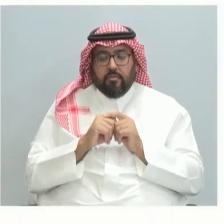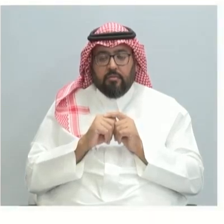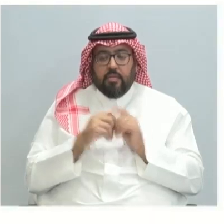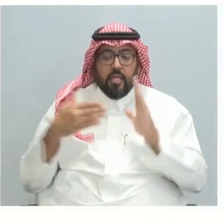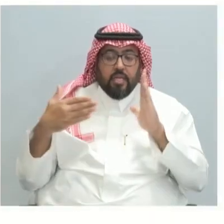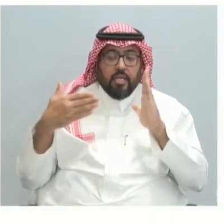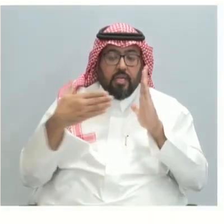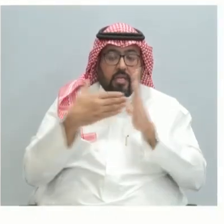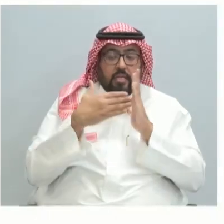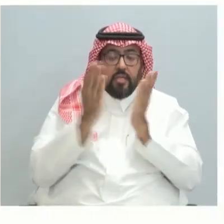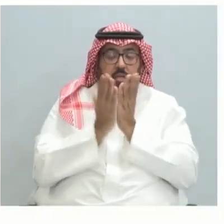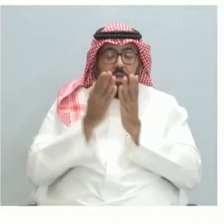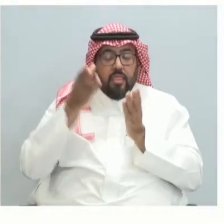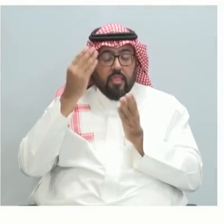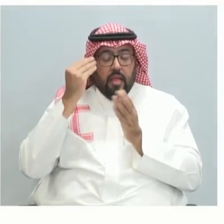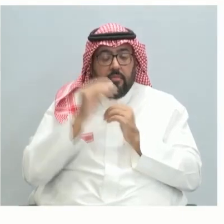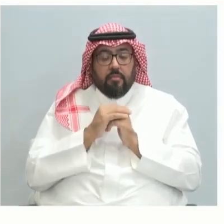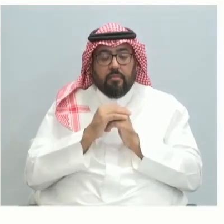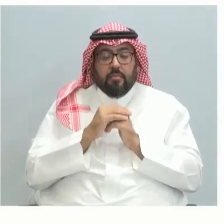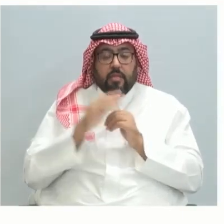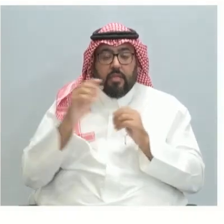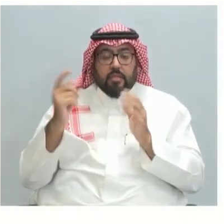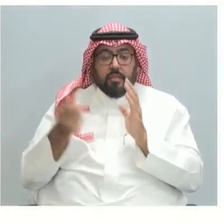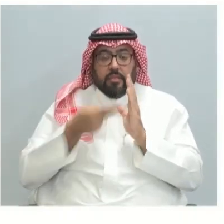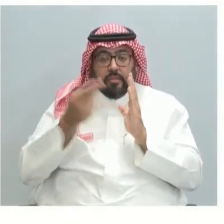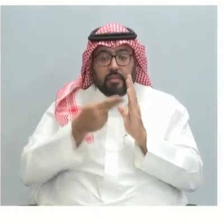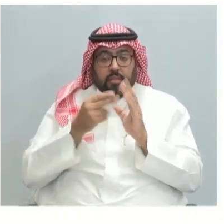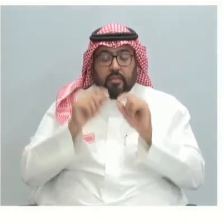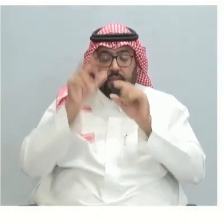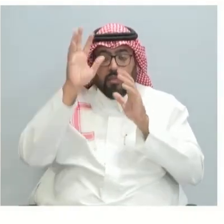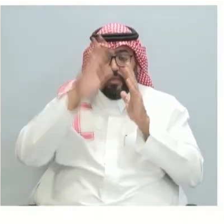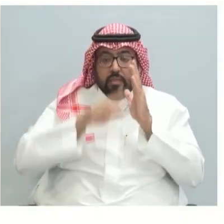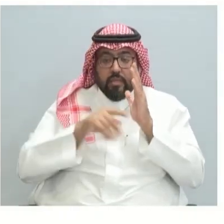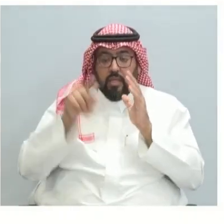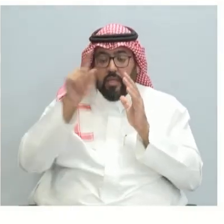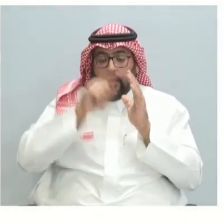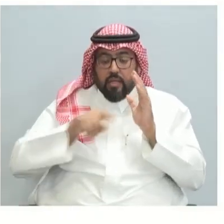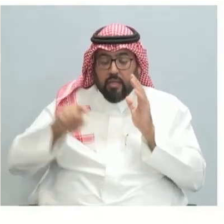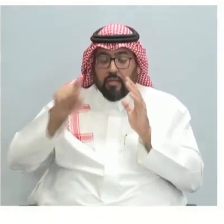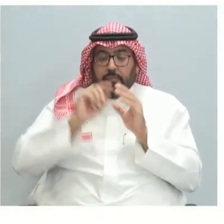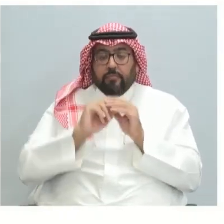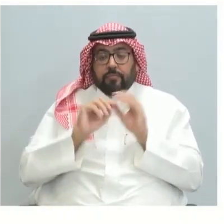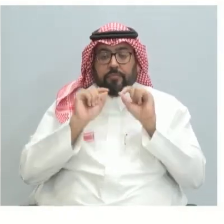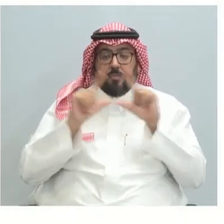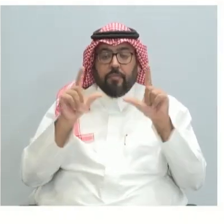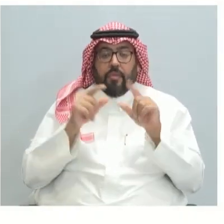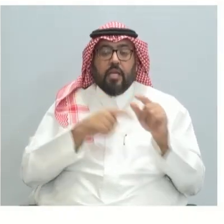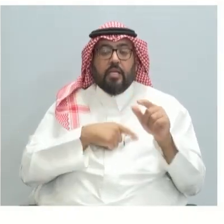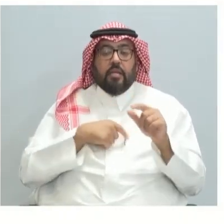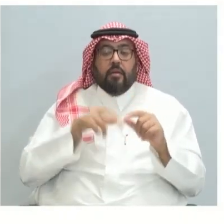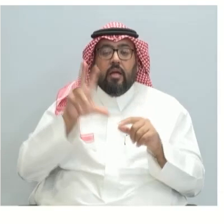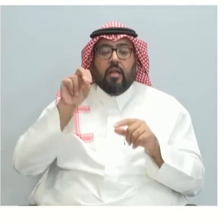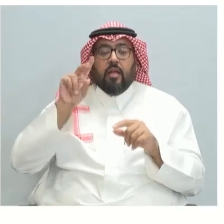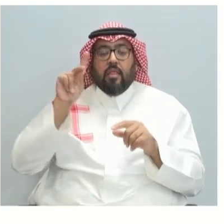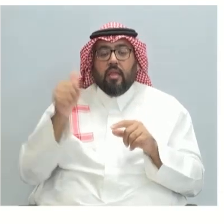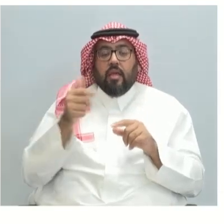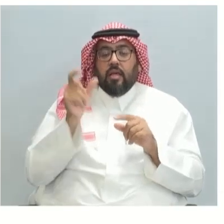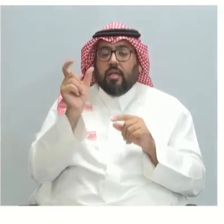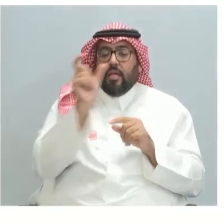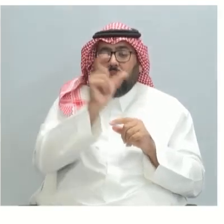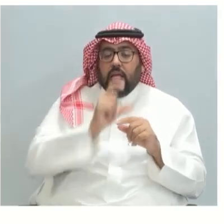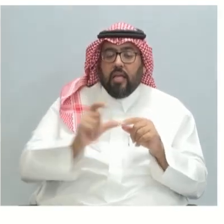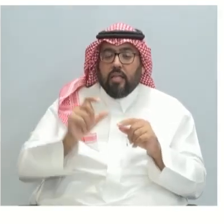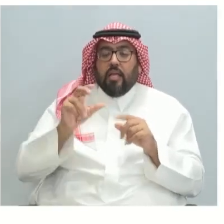في نهايه هذا الدرس تعلمنا الرسم الذي يعرض البيانات على هيئه اجزاء من الكل في الدائره يسمى القطاعات الدائريه